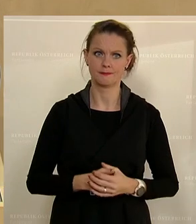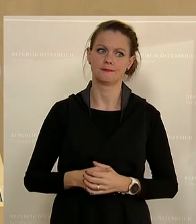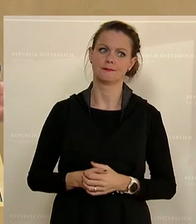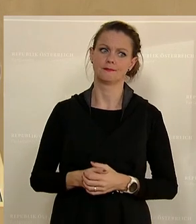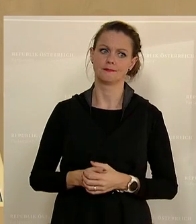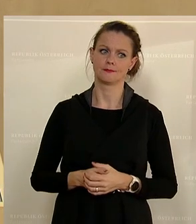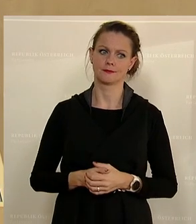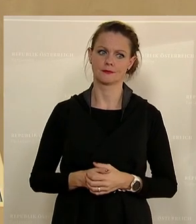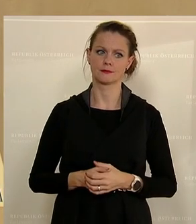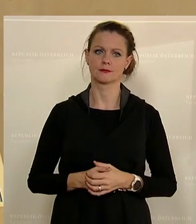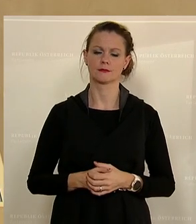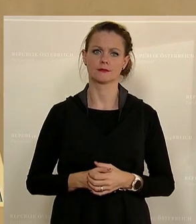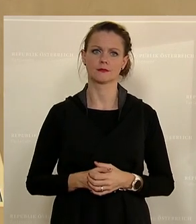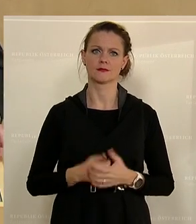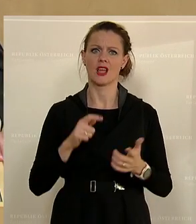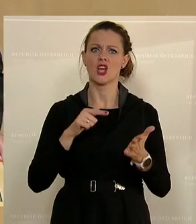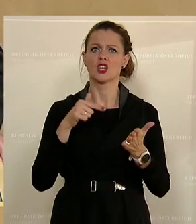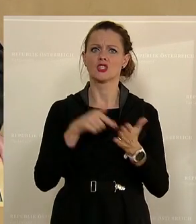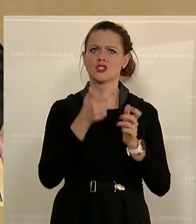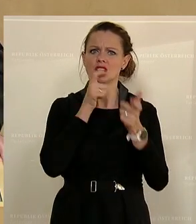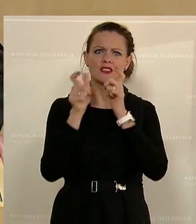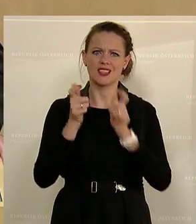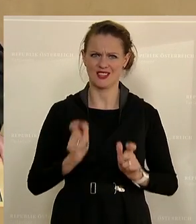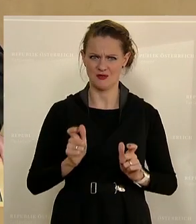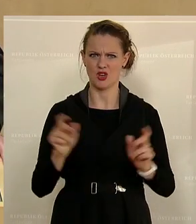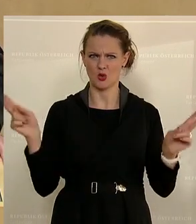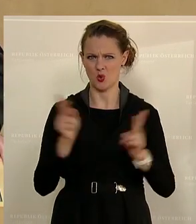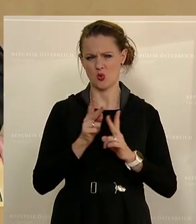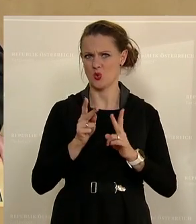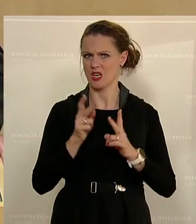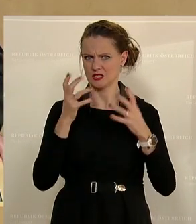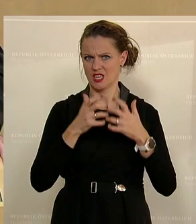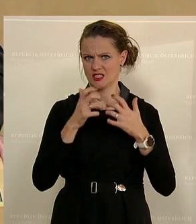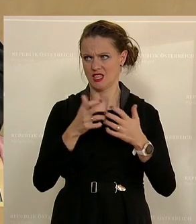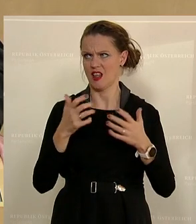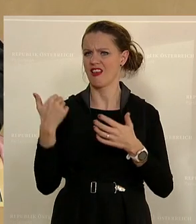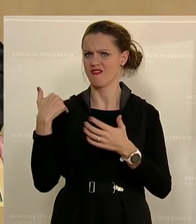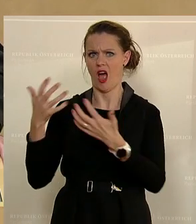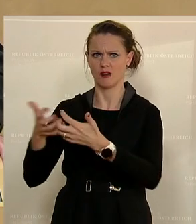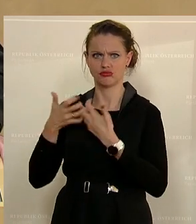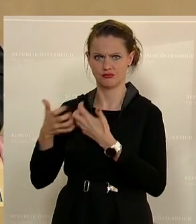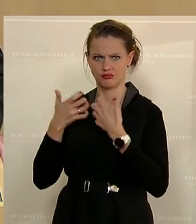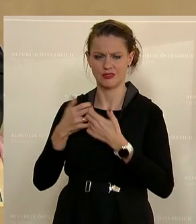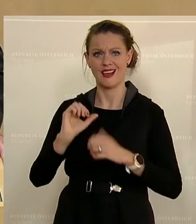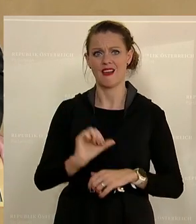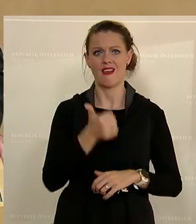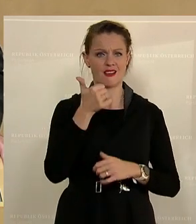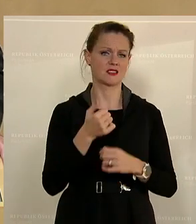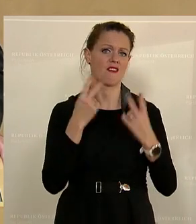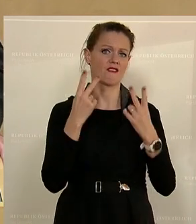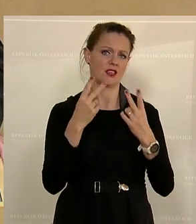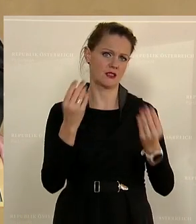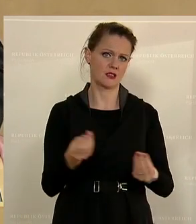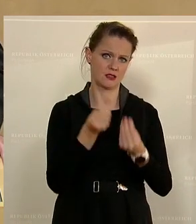Ich würde jetzt nur stichwortartig wiedergeben, was Sie uns heute alles gesagt haben. Und das erste und wichtigste Anliegen